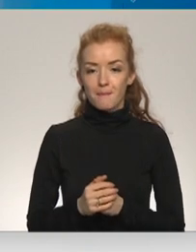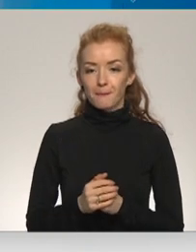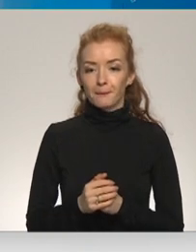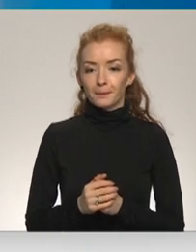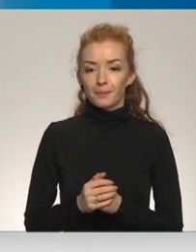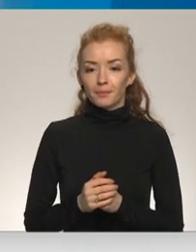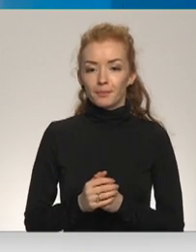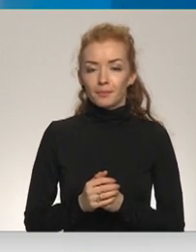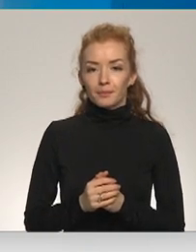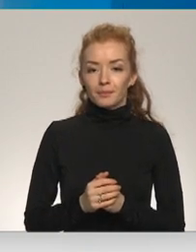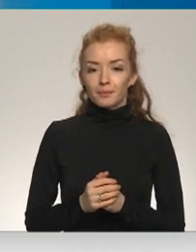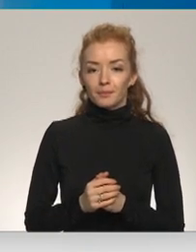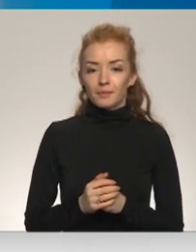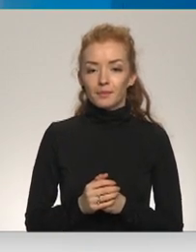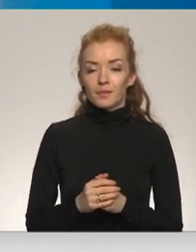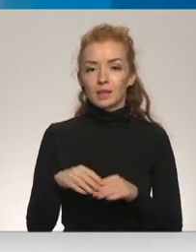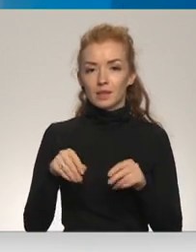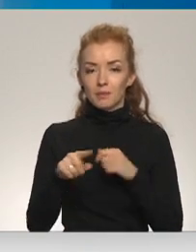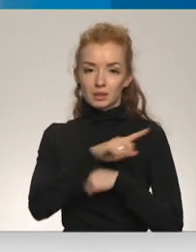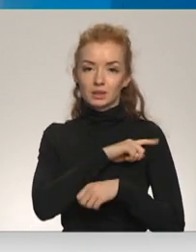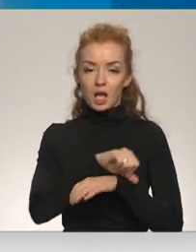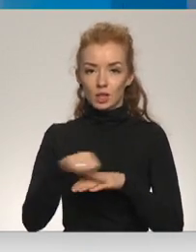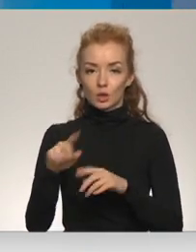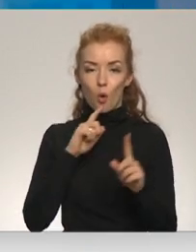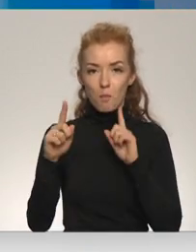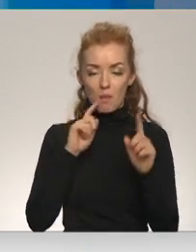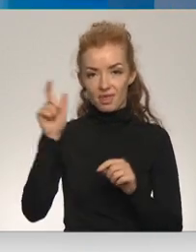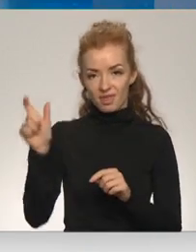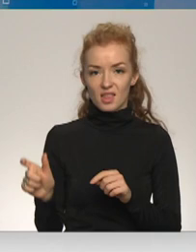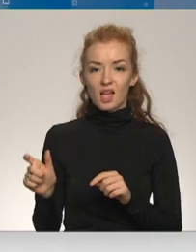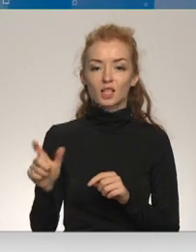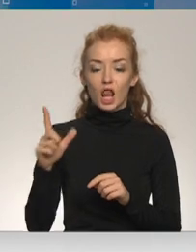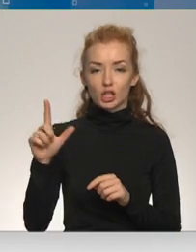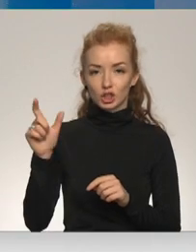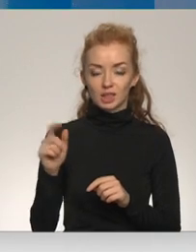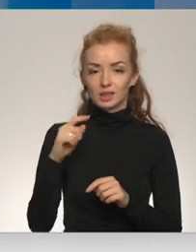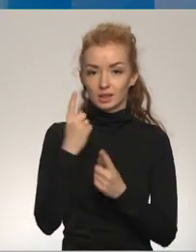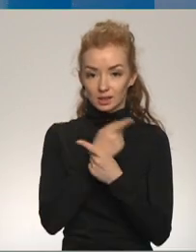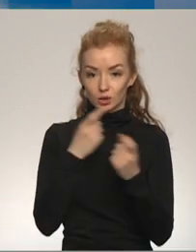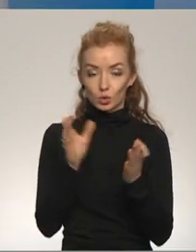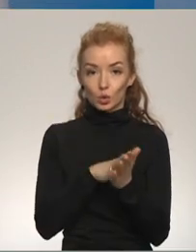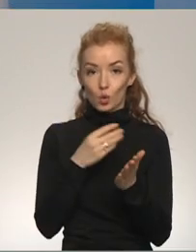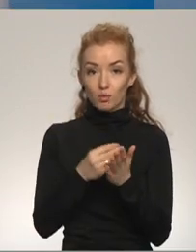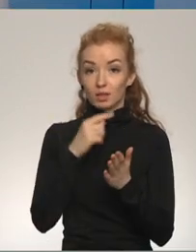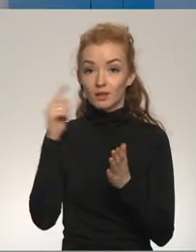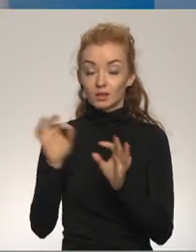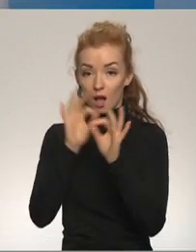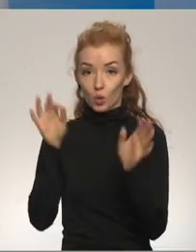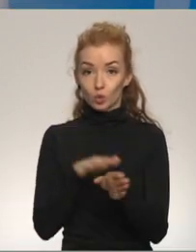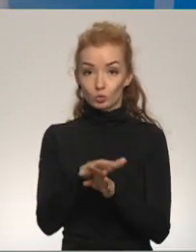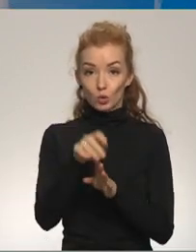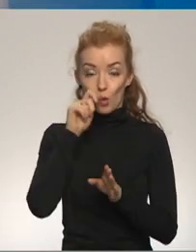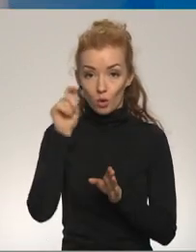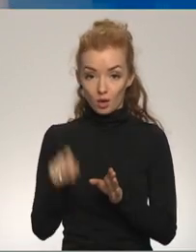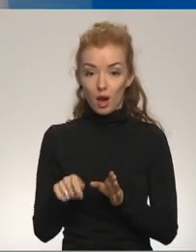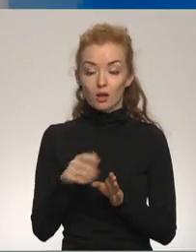aicināto tiešām, kā arī ziņo zemesardzes komandieris brigādes ģenerālis Egils Leščinskis, tad kopš Krievija sāka uzbrukumu pret